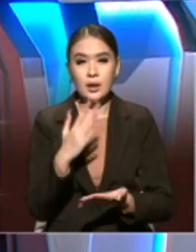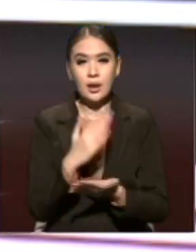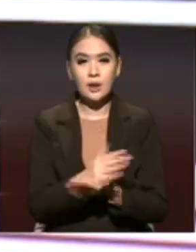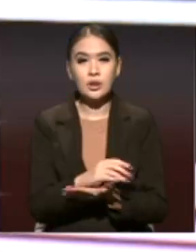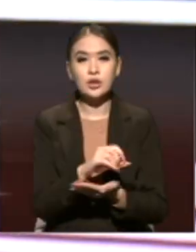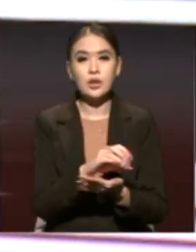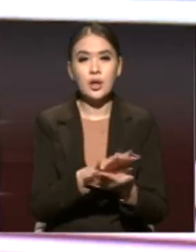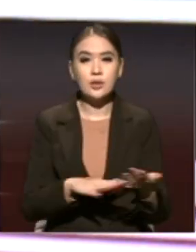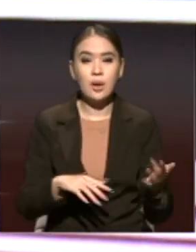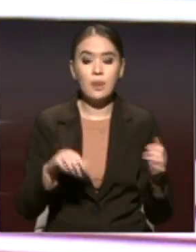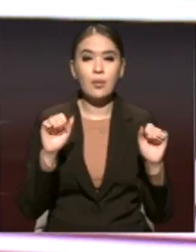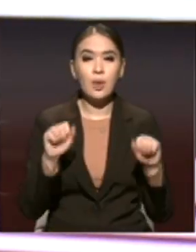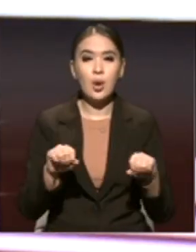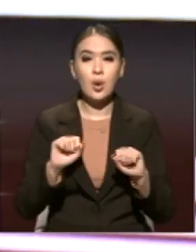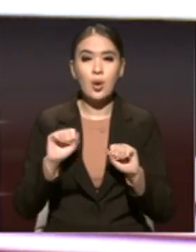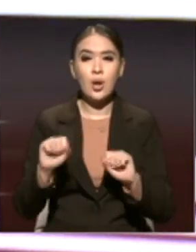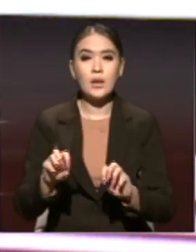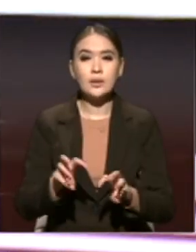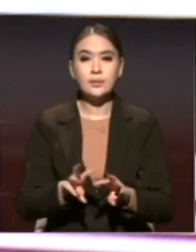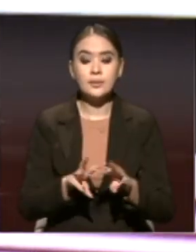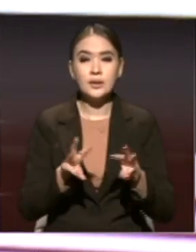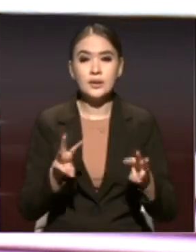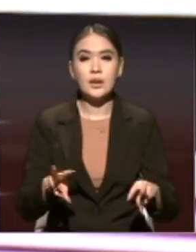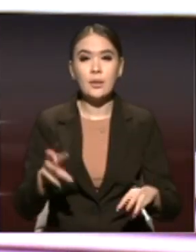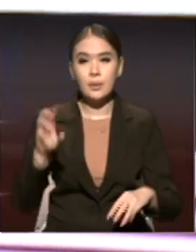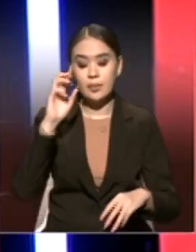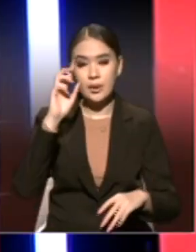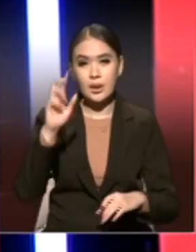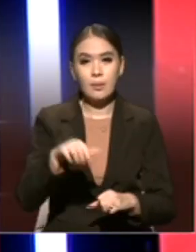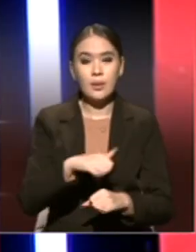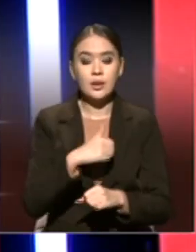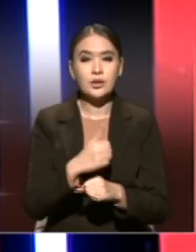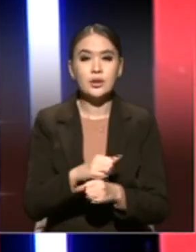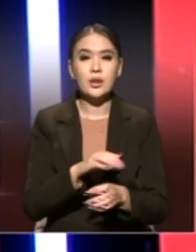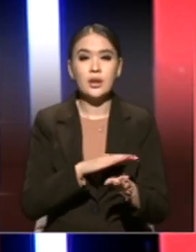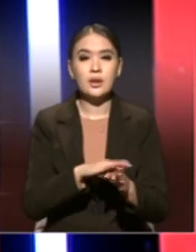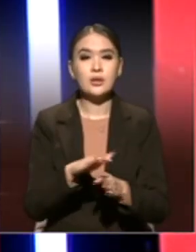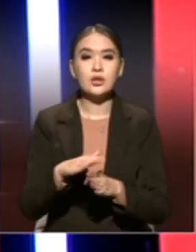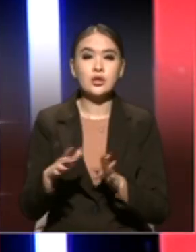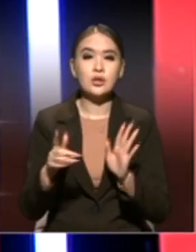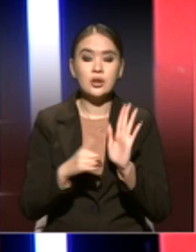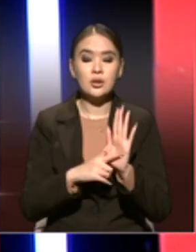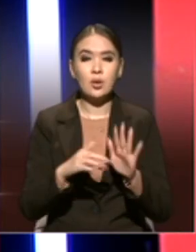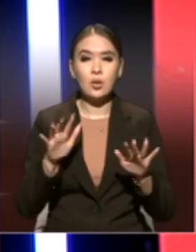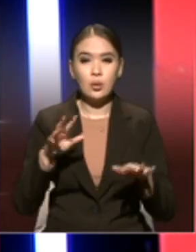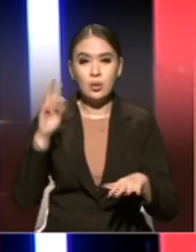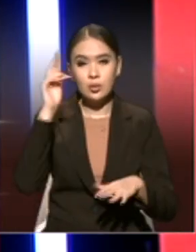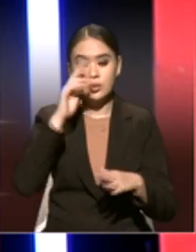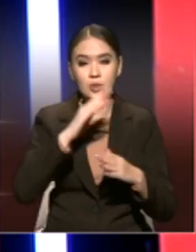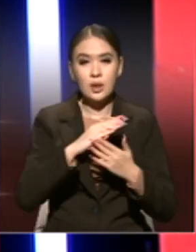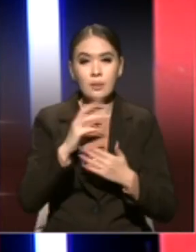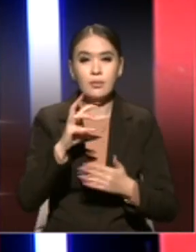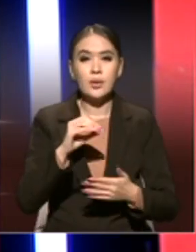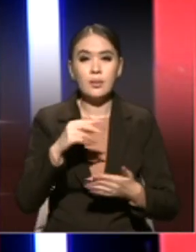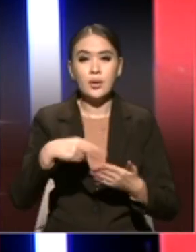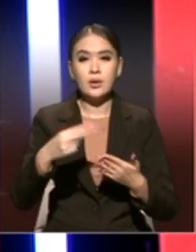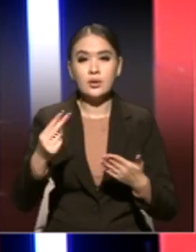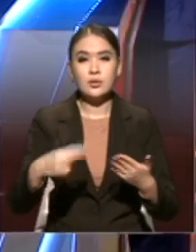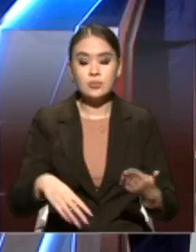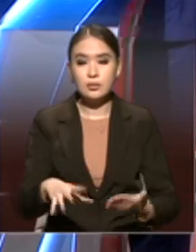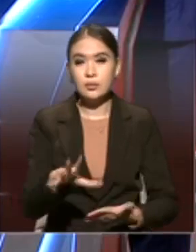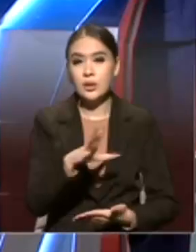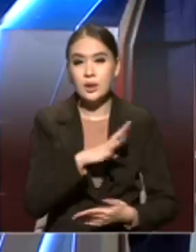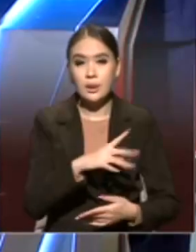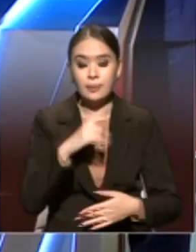берсек болады. Қорғаныс министрлігі мемлекет басшысының айтқан екі етпей, мысалға 70 жоғары оқу орны мен меморандумға қол қойып, не